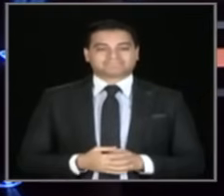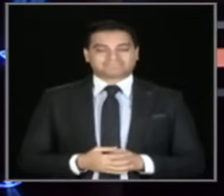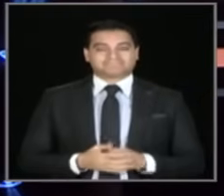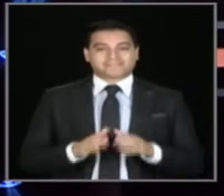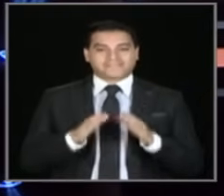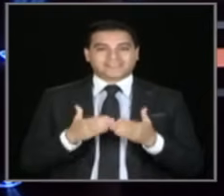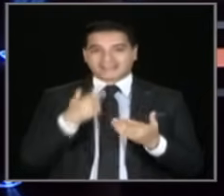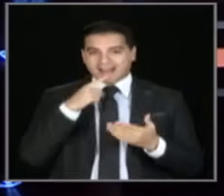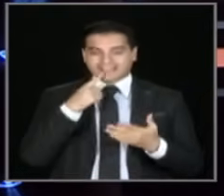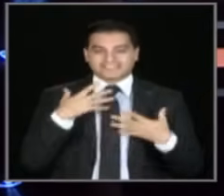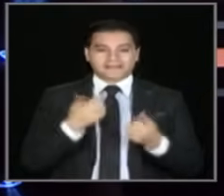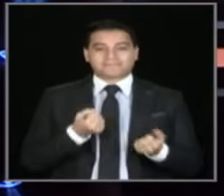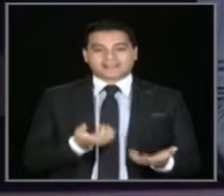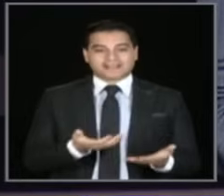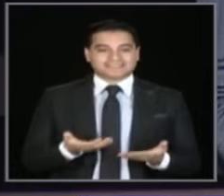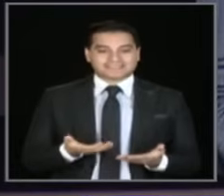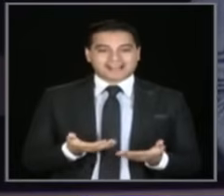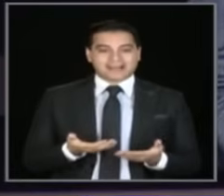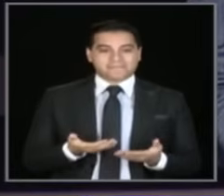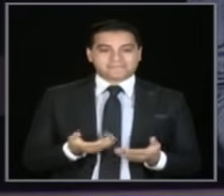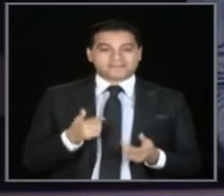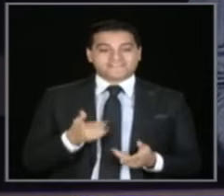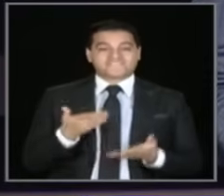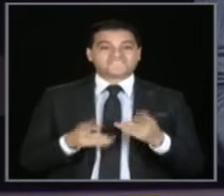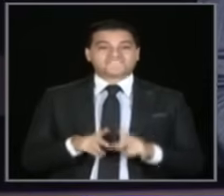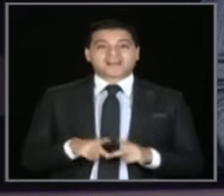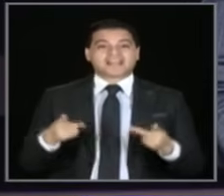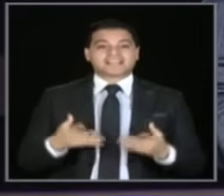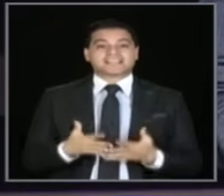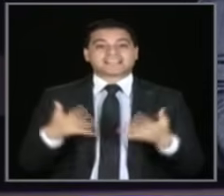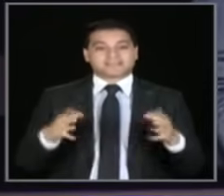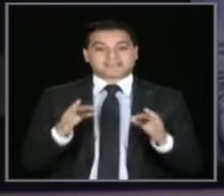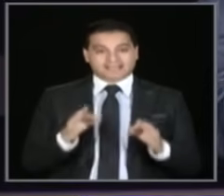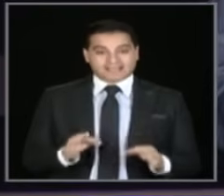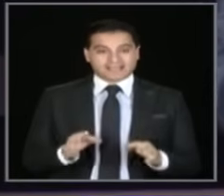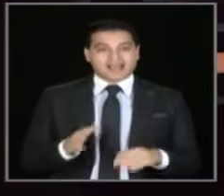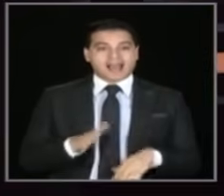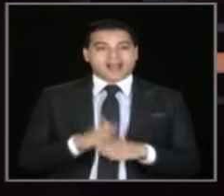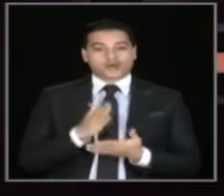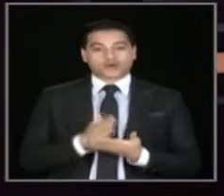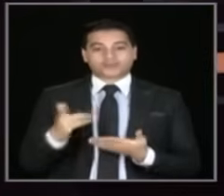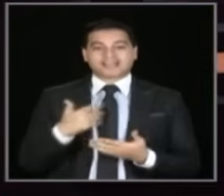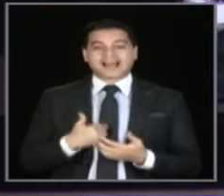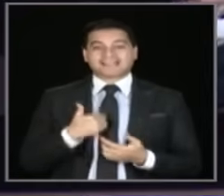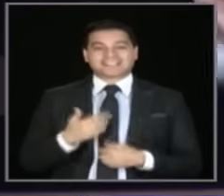فريق أليكس الحمد لله على السلامة. فرق كبير جدا ما بين